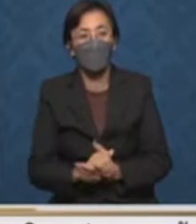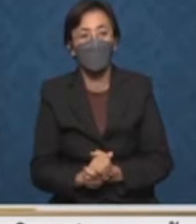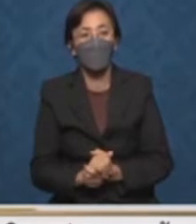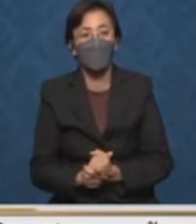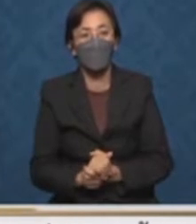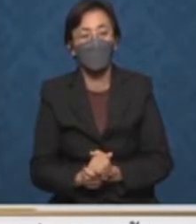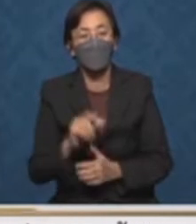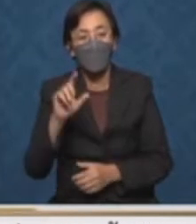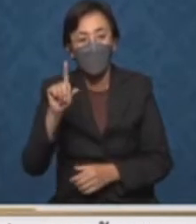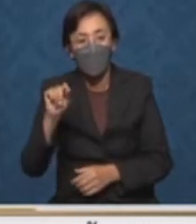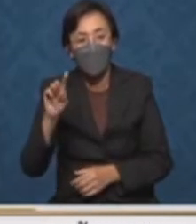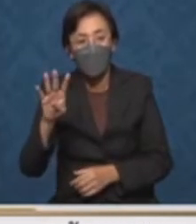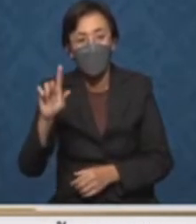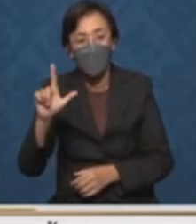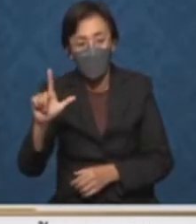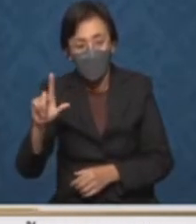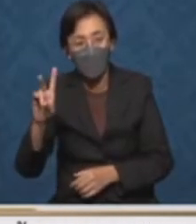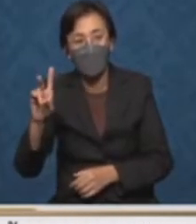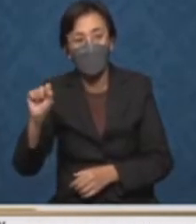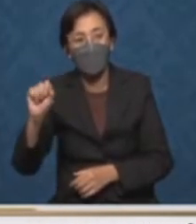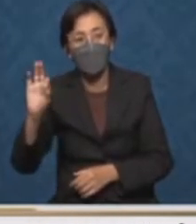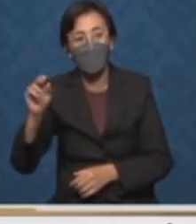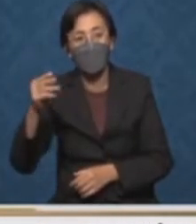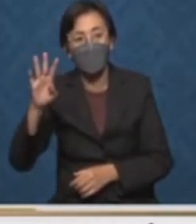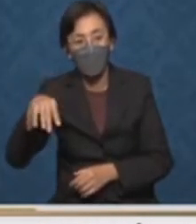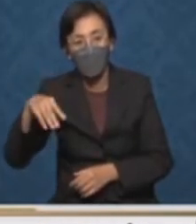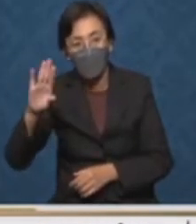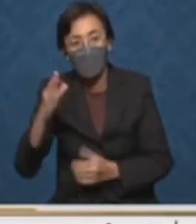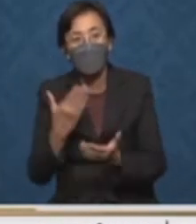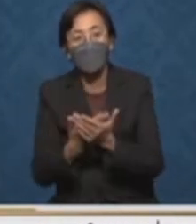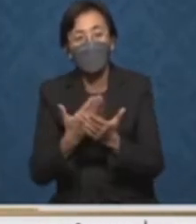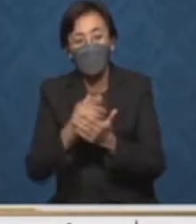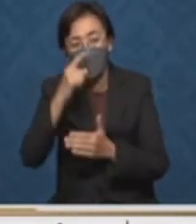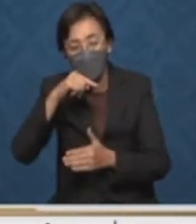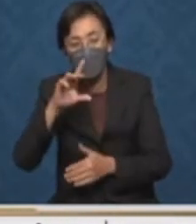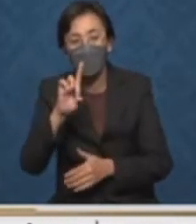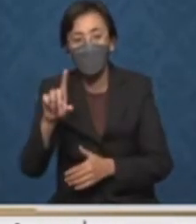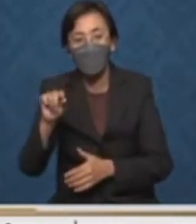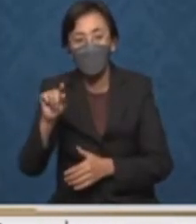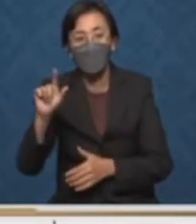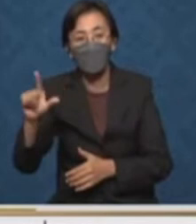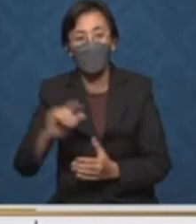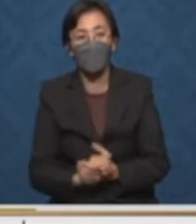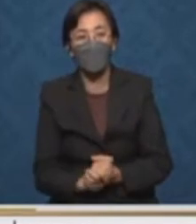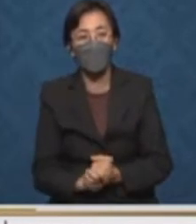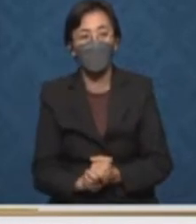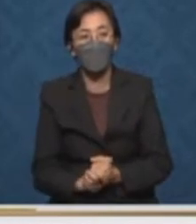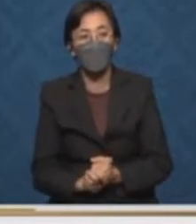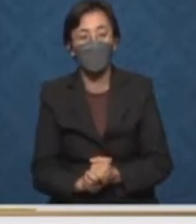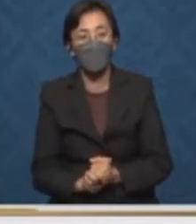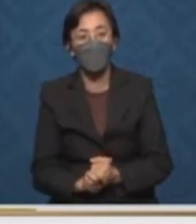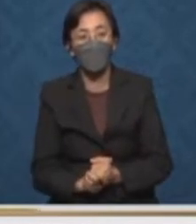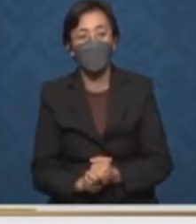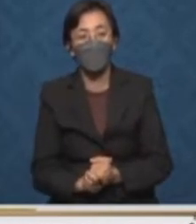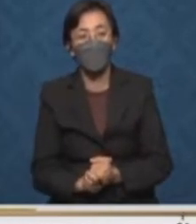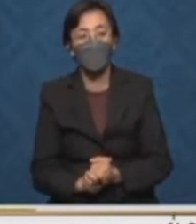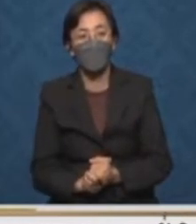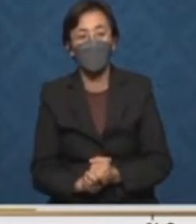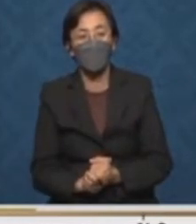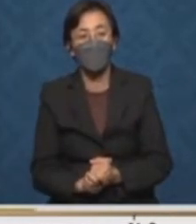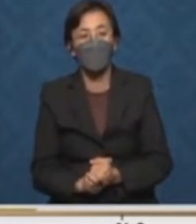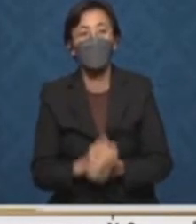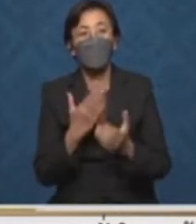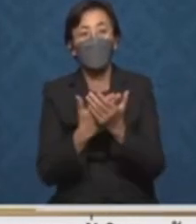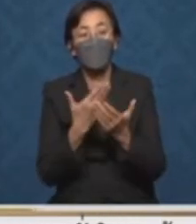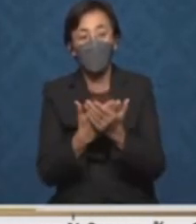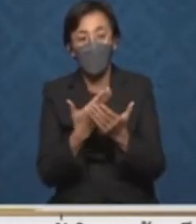24,047,940,000 เหรียญสหรัฐหรือประมาณ820ล้านครับแวด 7% ของ 12,500 ล้านบาทนะครับคงเห